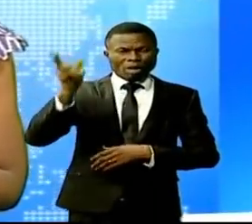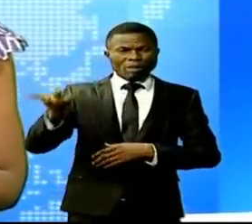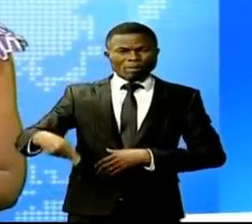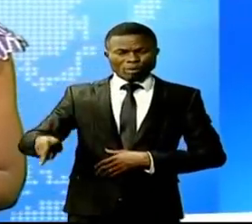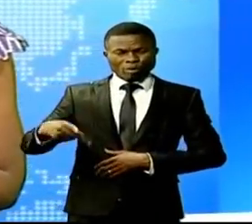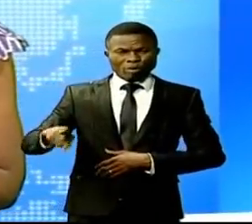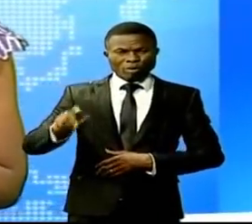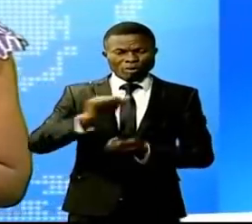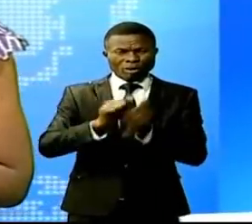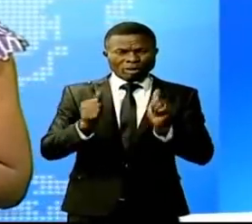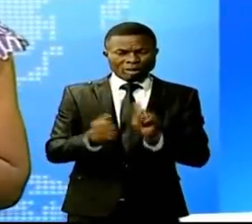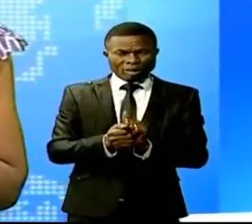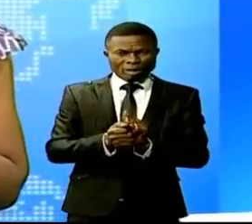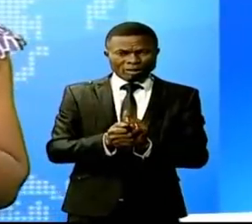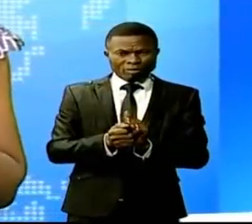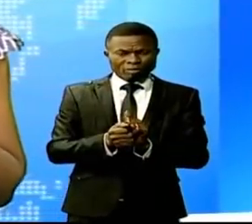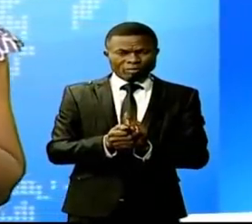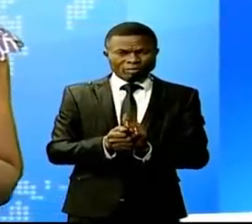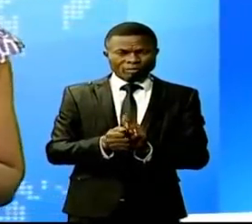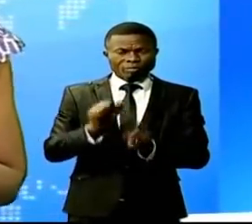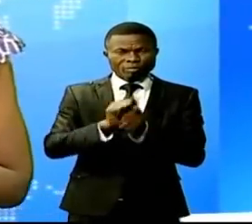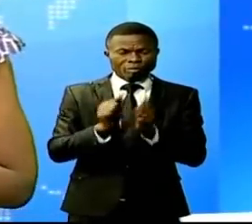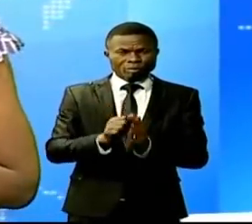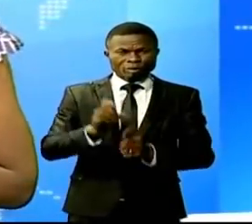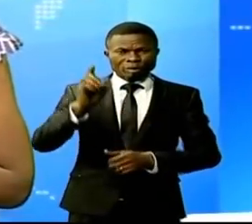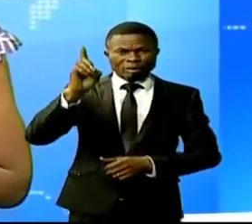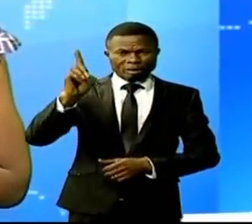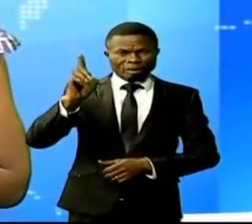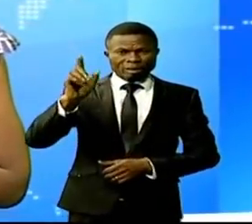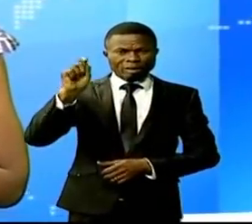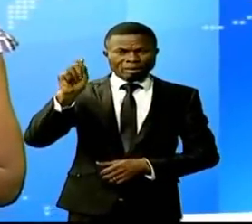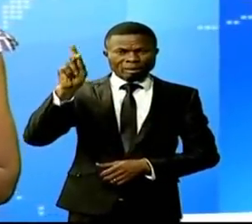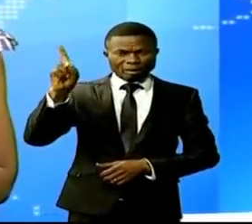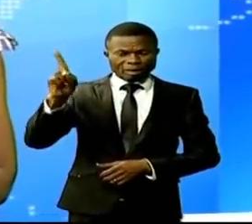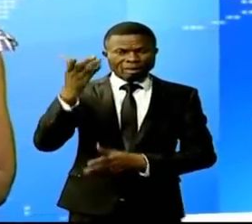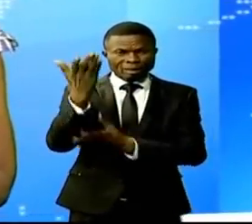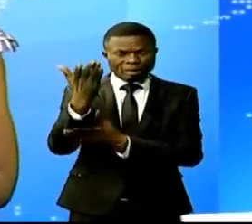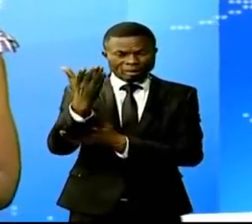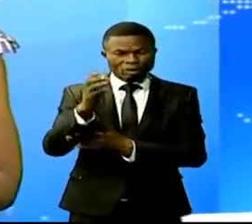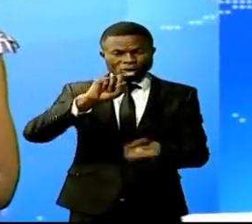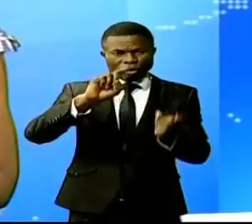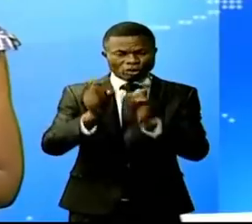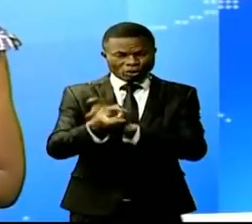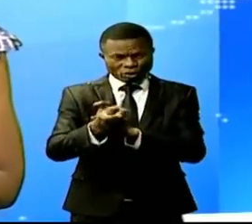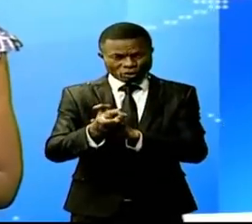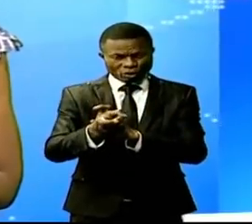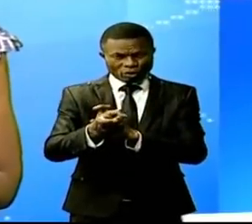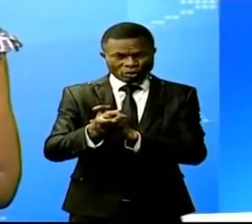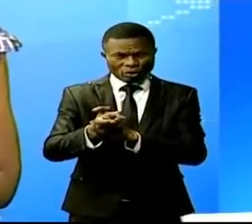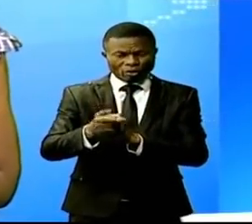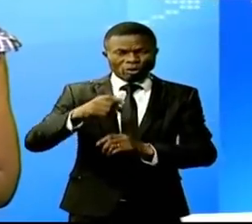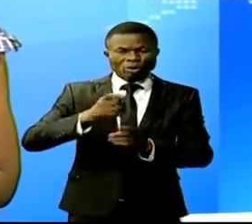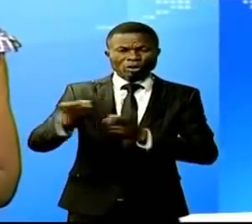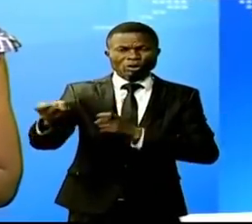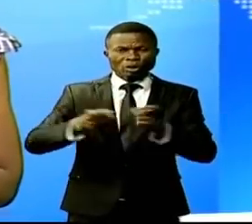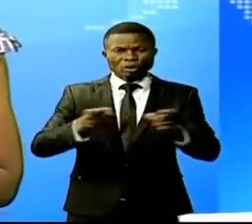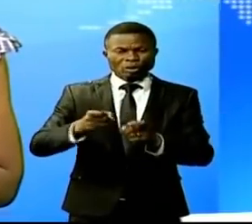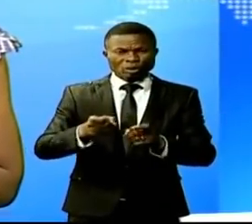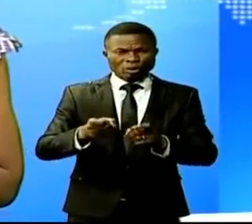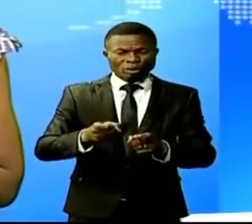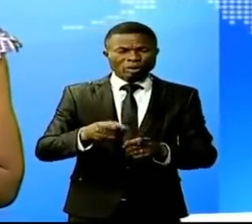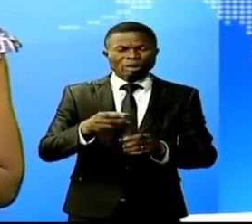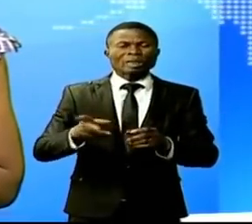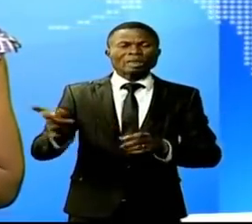provinciale sur les ETD, les recommandations sur l'amélioration de la gestion de ces